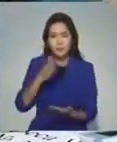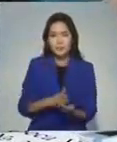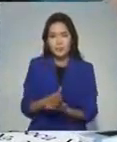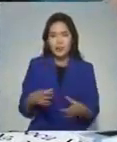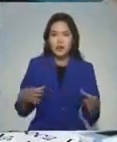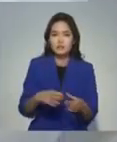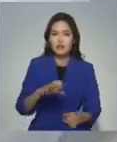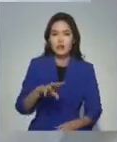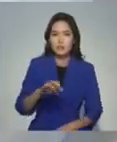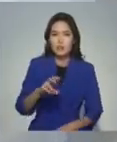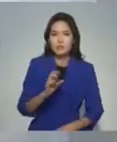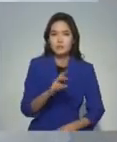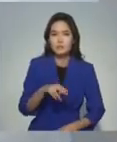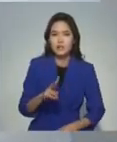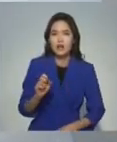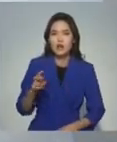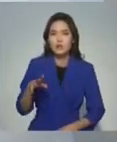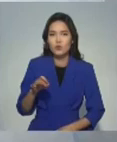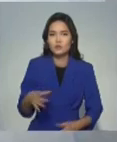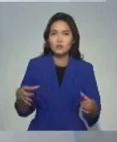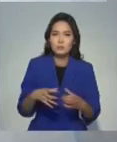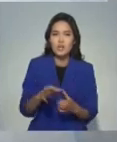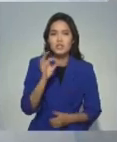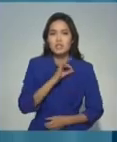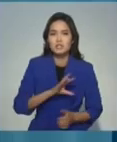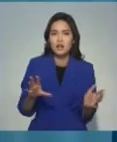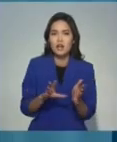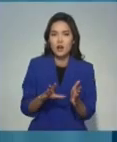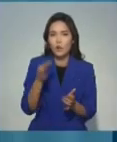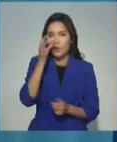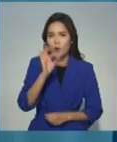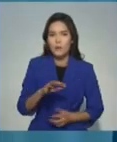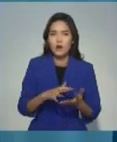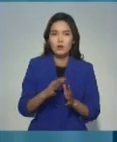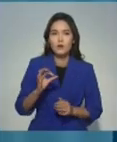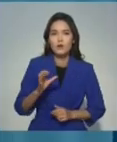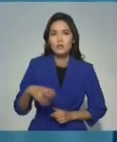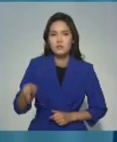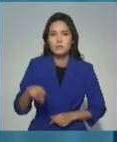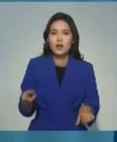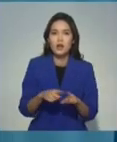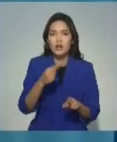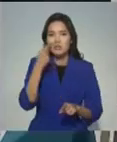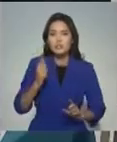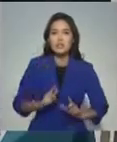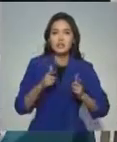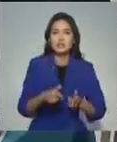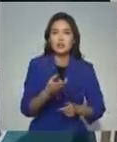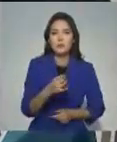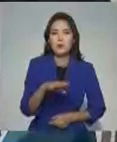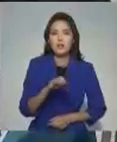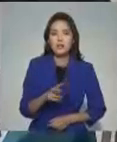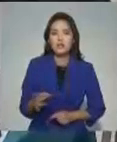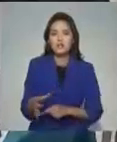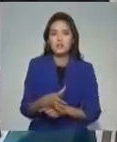парламентские партии Аманат, НПК и Ак-Жол, партии, имеющие электоральный опыт АУЛ и ОСДП, а также недавно зарегистрированные Байтак